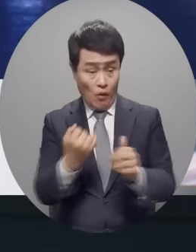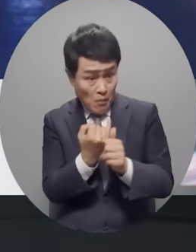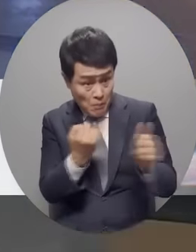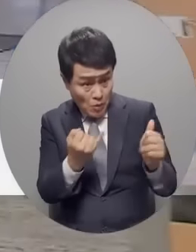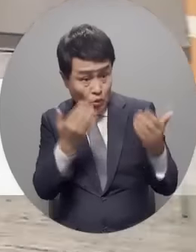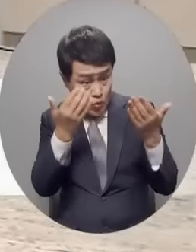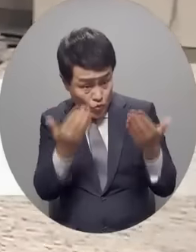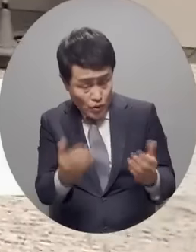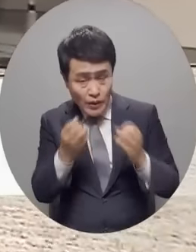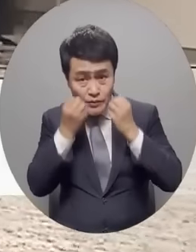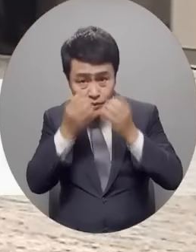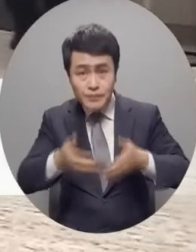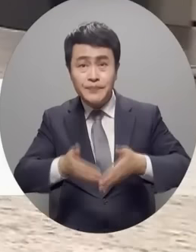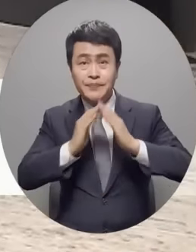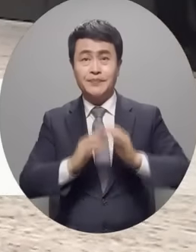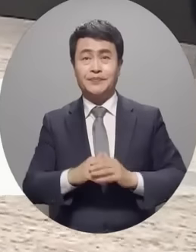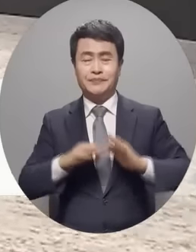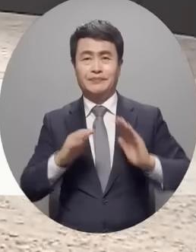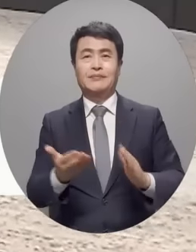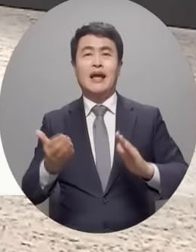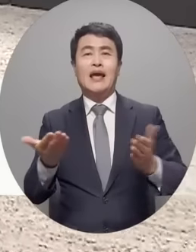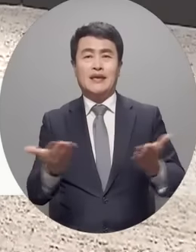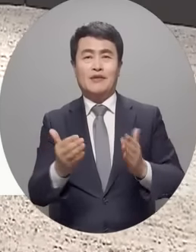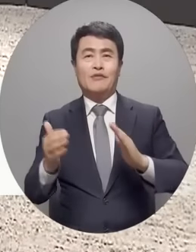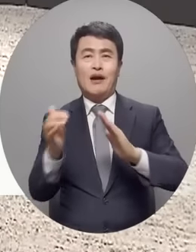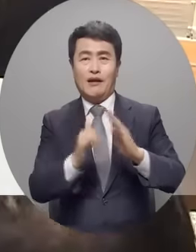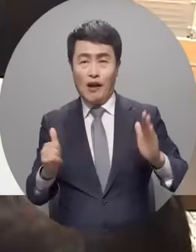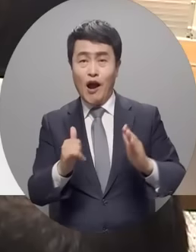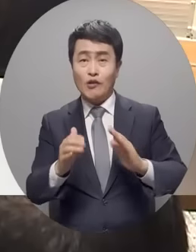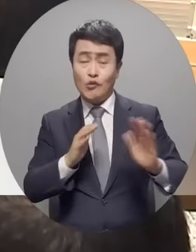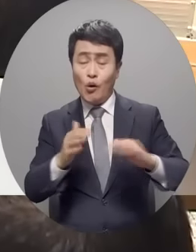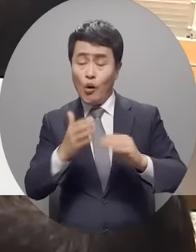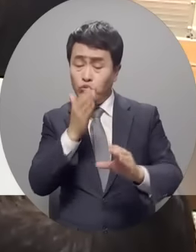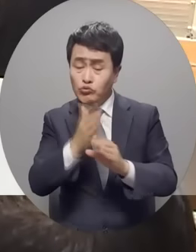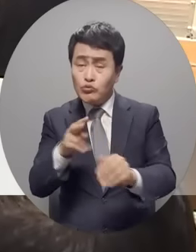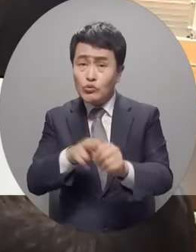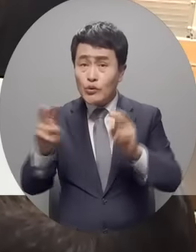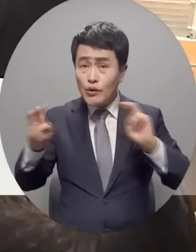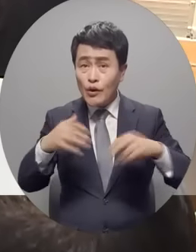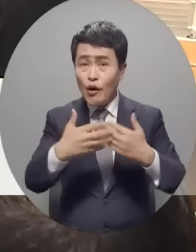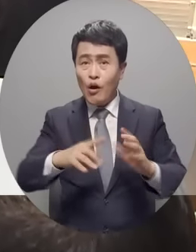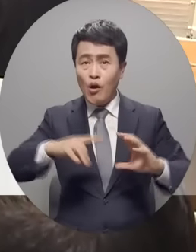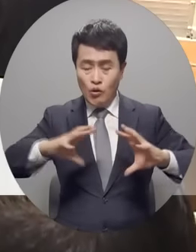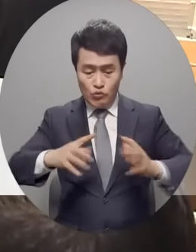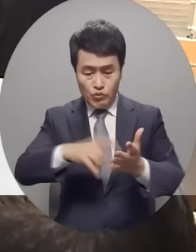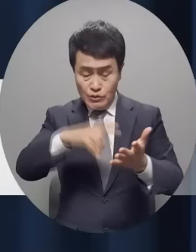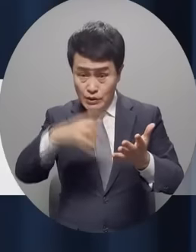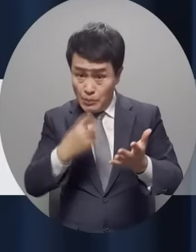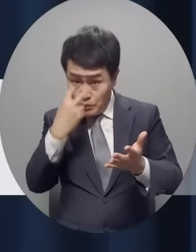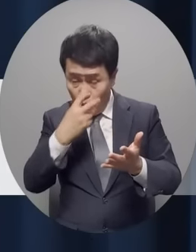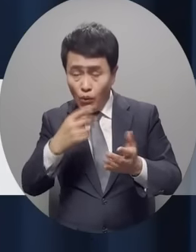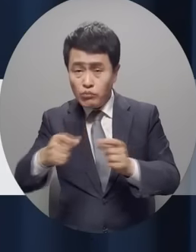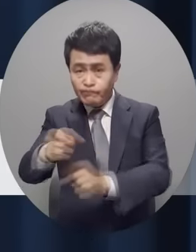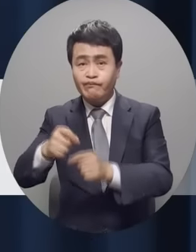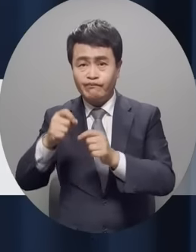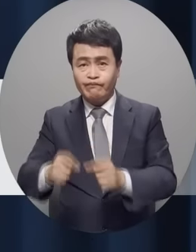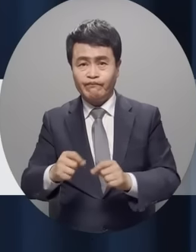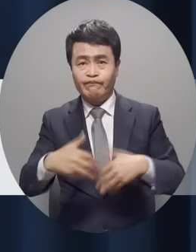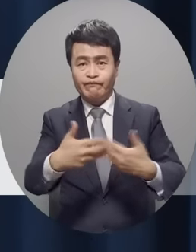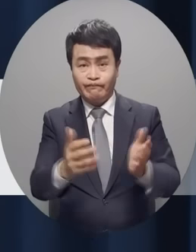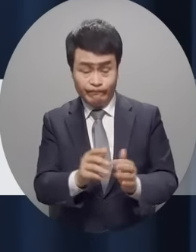제도도 신설하기로 했습니다. 또 일과 가정 양립 우수 중소기업에는 국세 세무조사를 유예해주고 난임 가정에